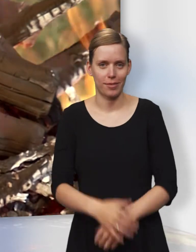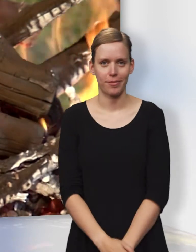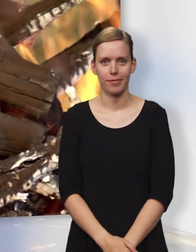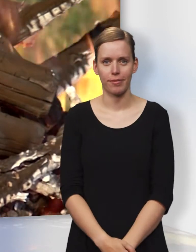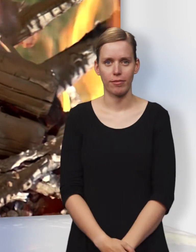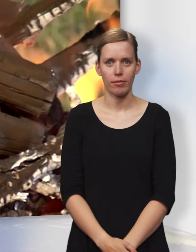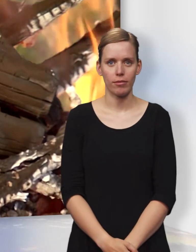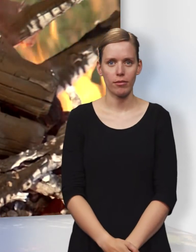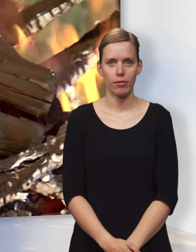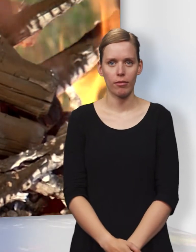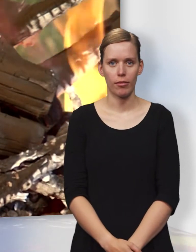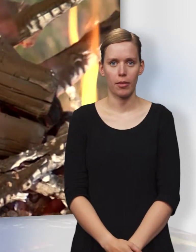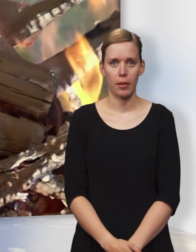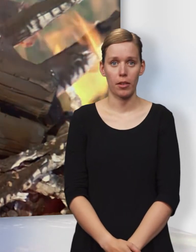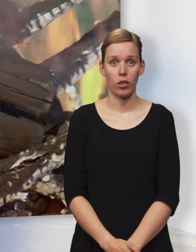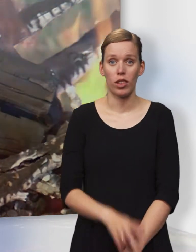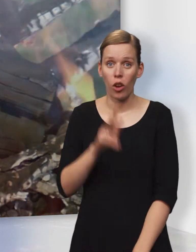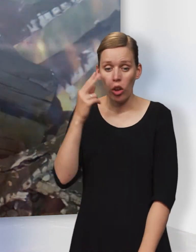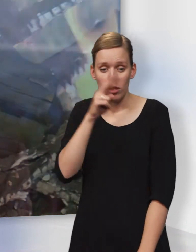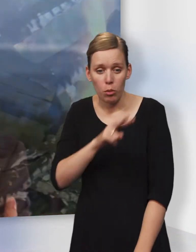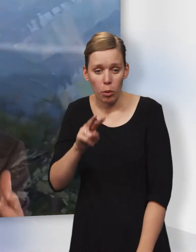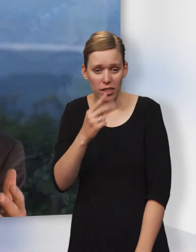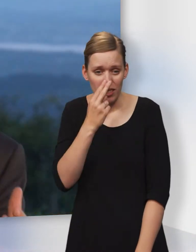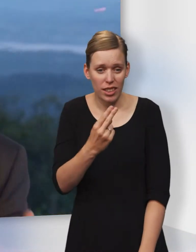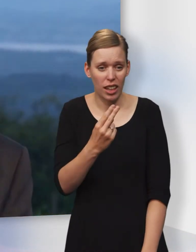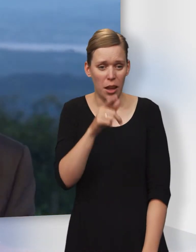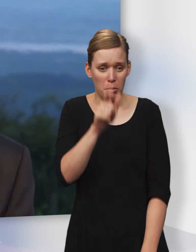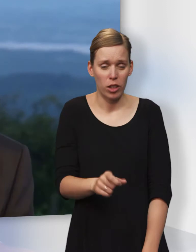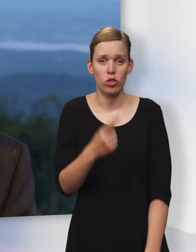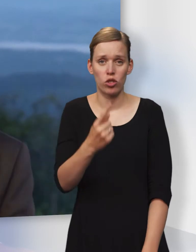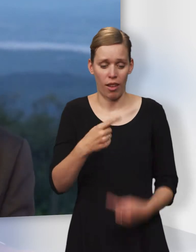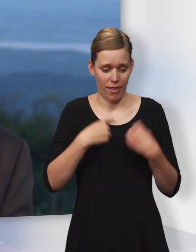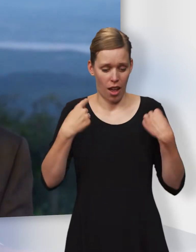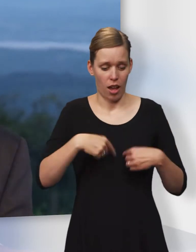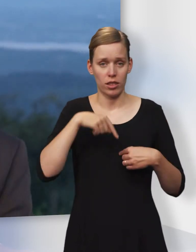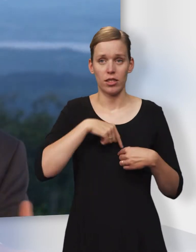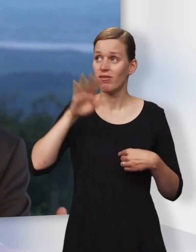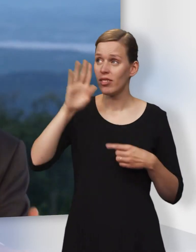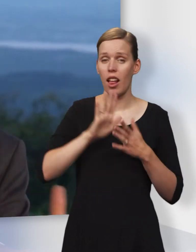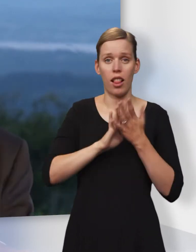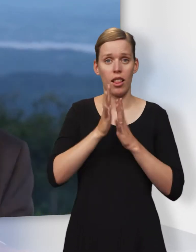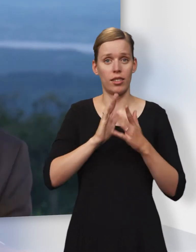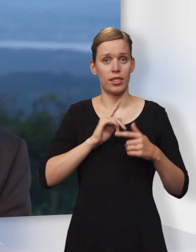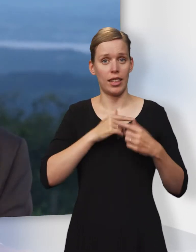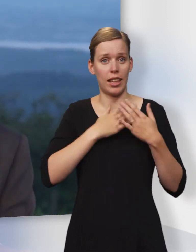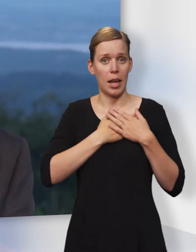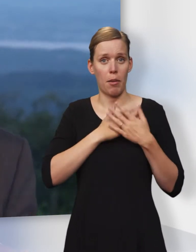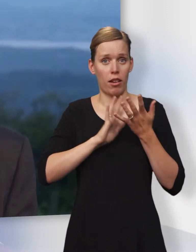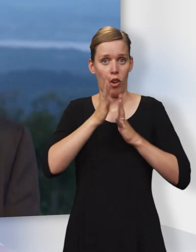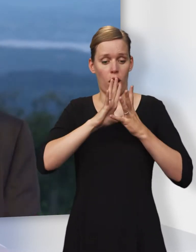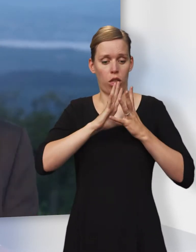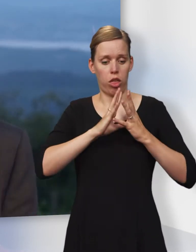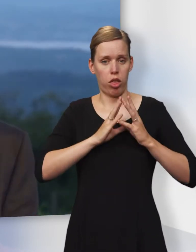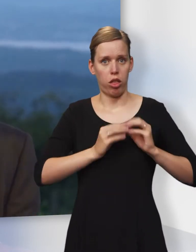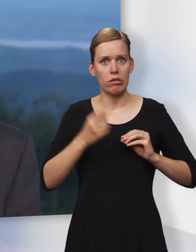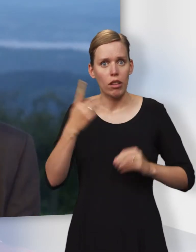wie es Gott beunruhigt, wenn in unserem Herzen das Feuer seiner Liebe erlischt, wenn wir abgesondert, getrennt von Gott sind, nichts mehr spüren